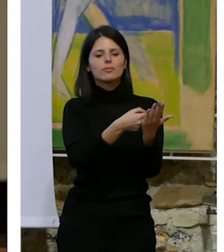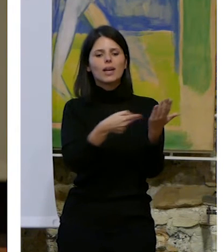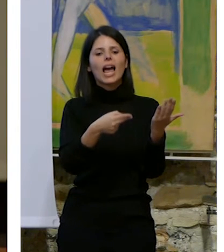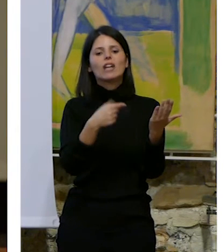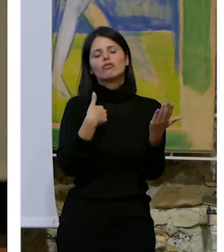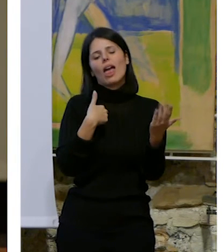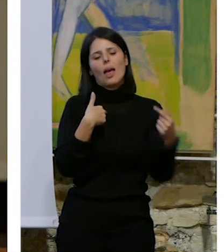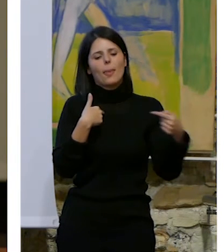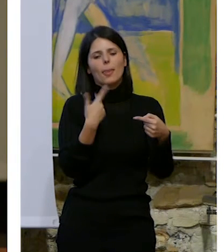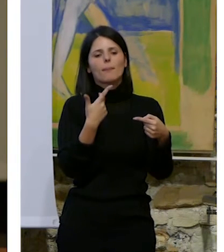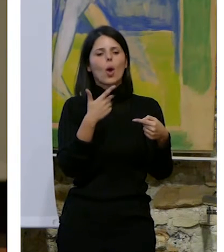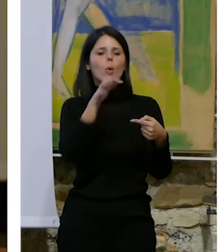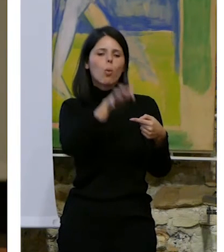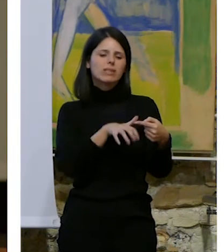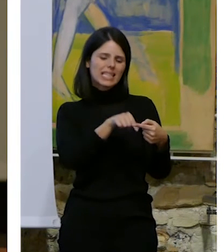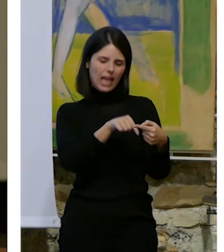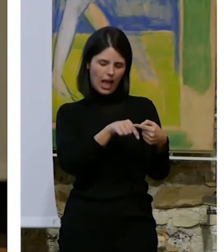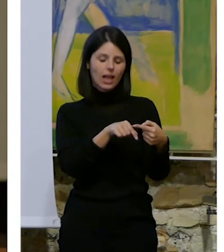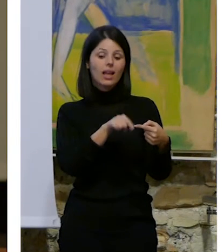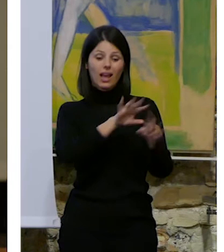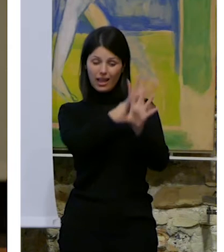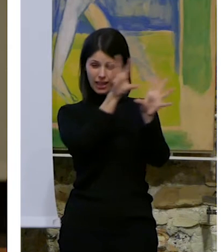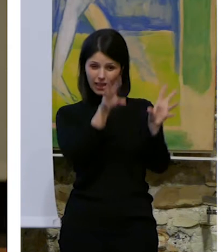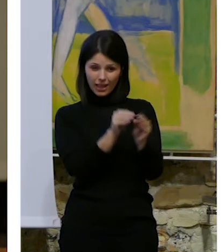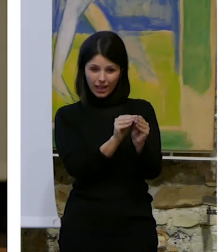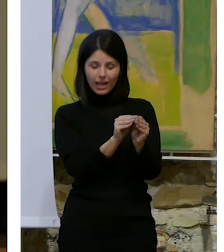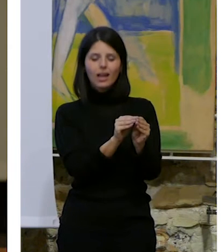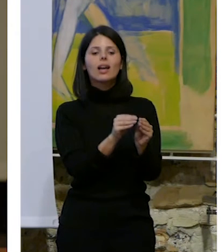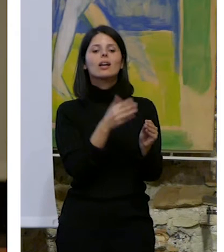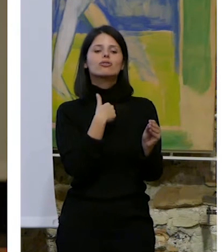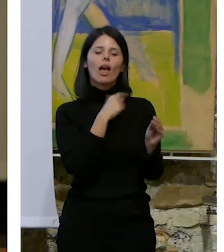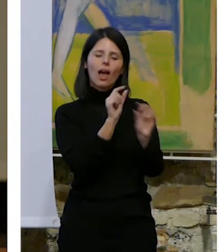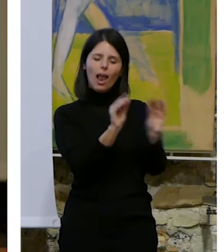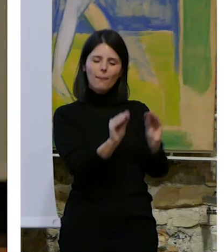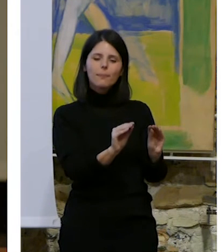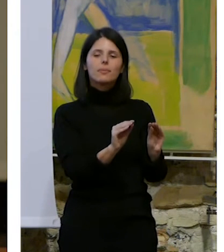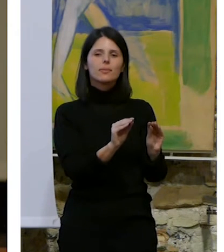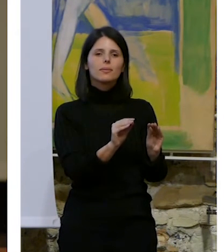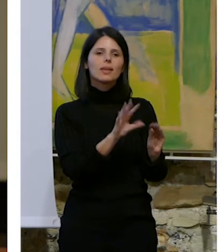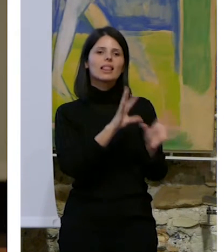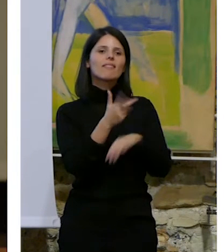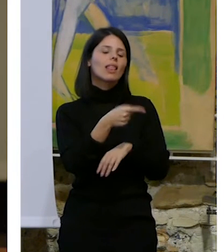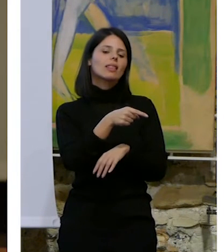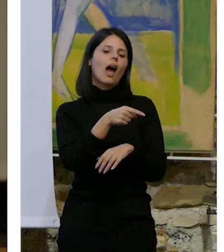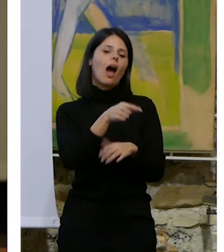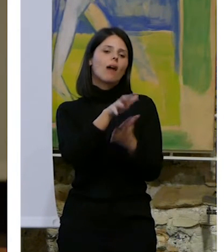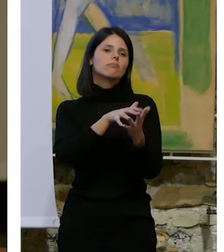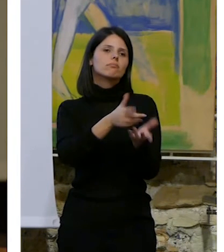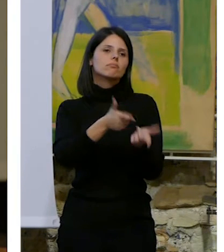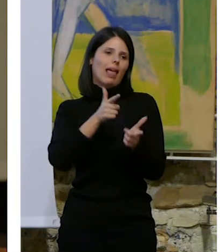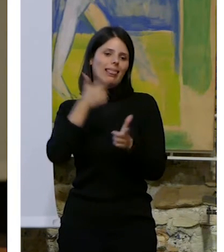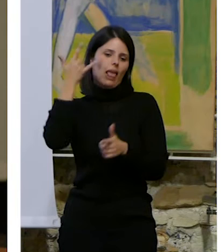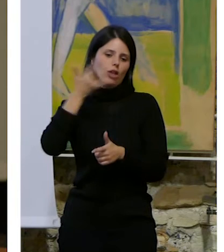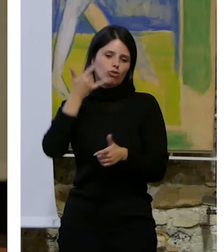questi elementi che noi abbiamo assimilato come elementi d'oggi sono quelli che articolano e formano la nostra intelligenza